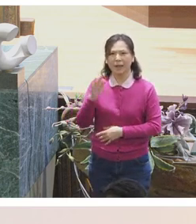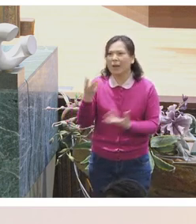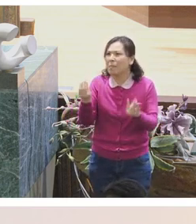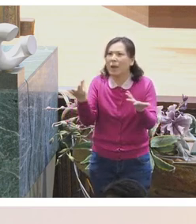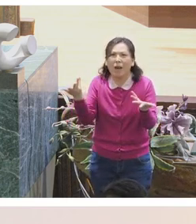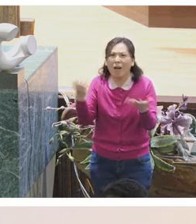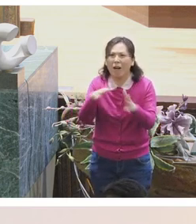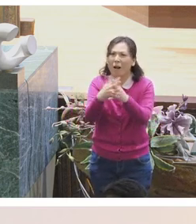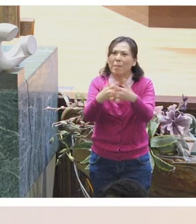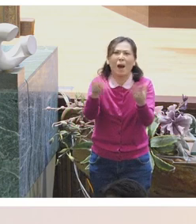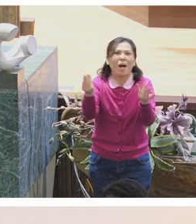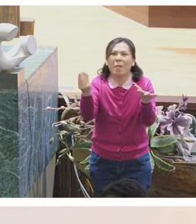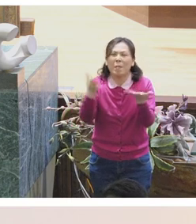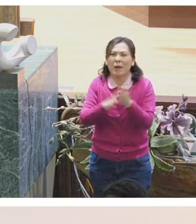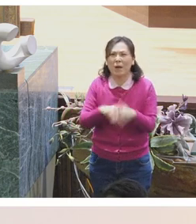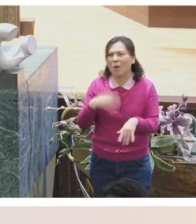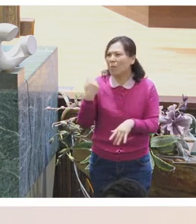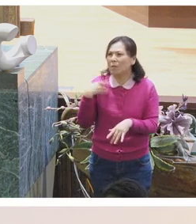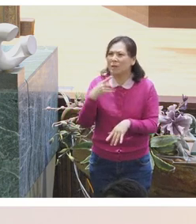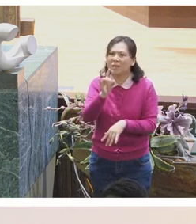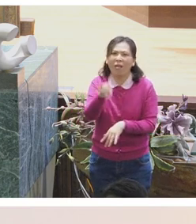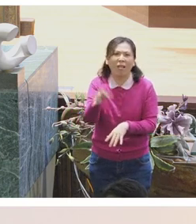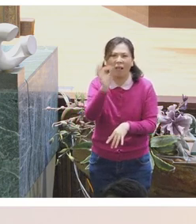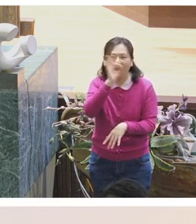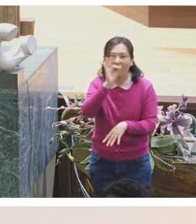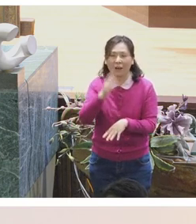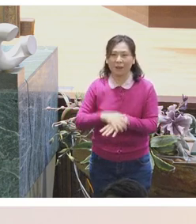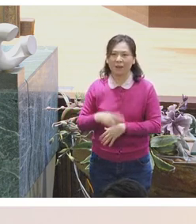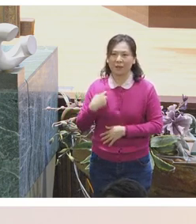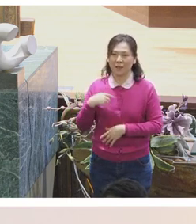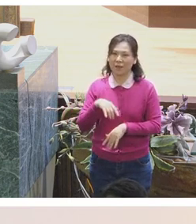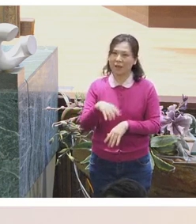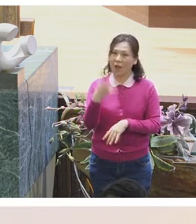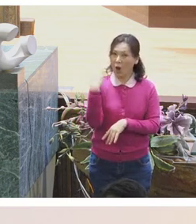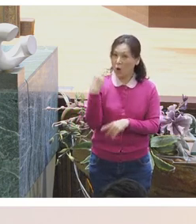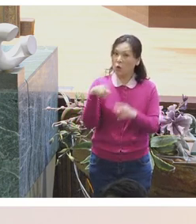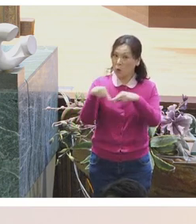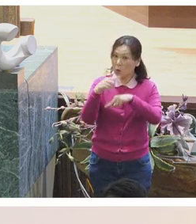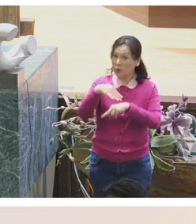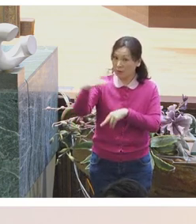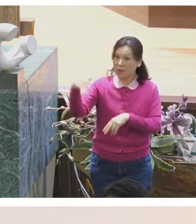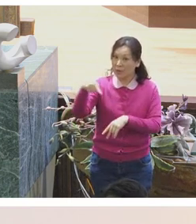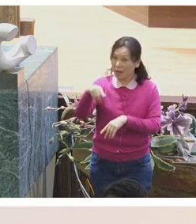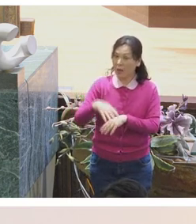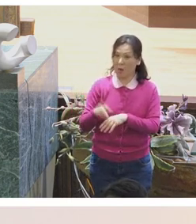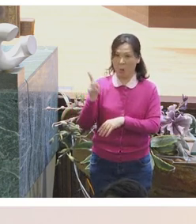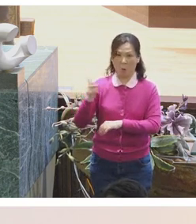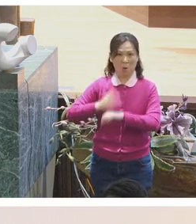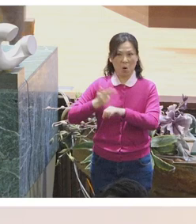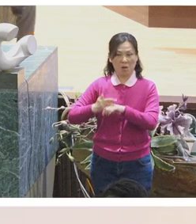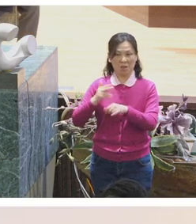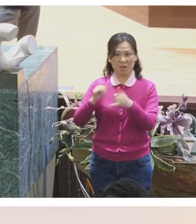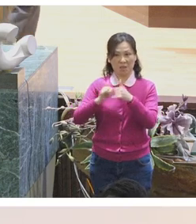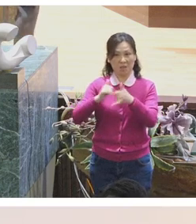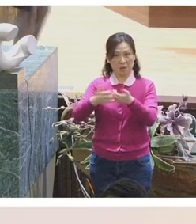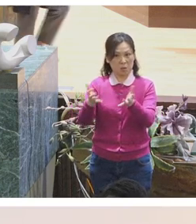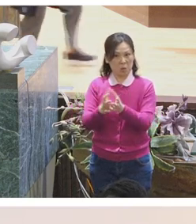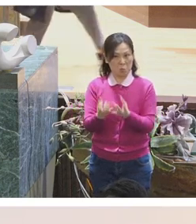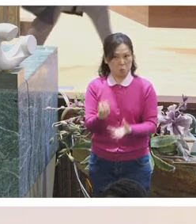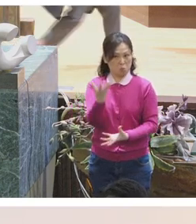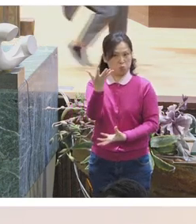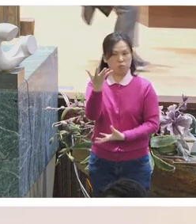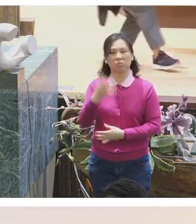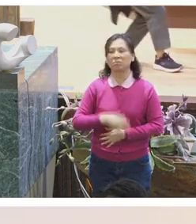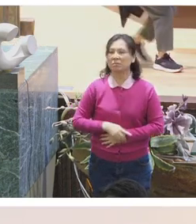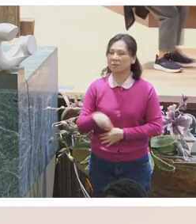道去哪里找这样的一群人。我问了当地的一些，即使是旧金山这样的一个科技社群很大的地方，他们也